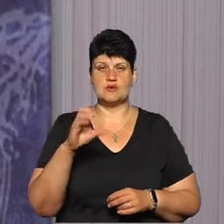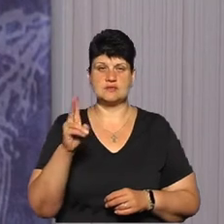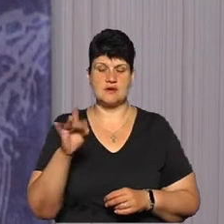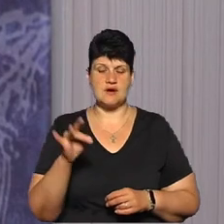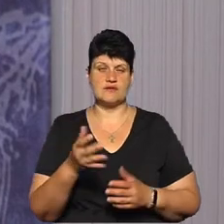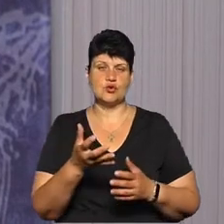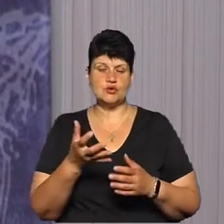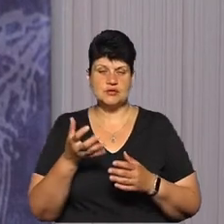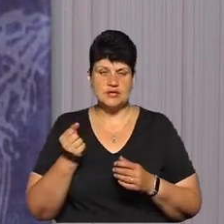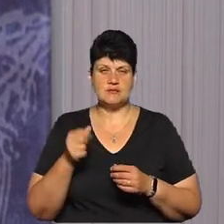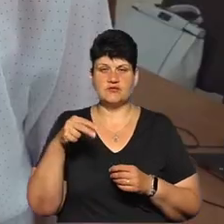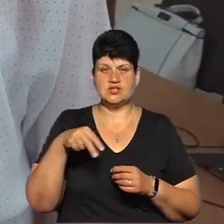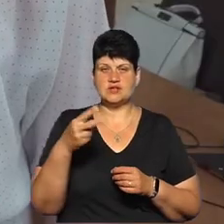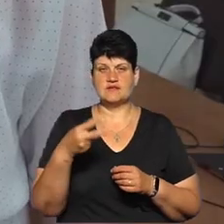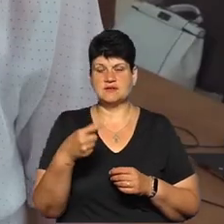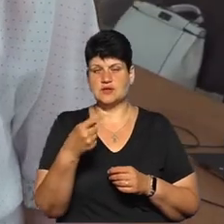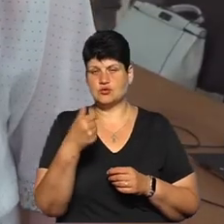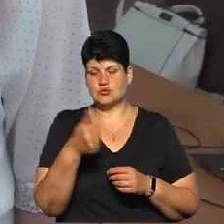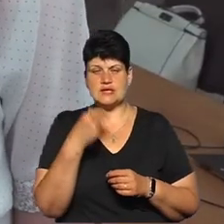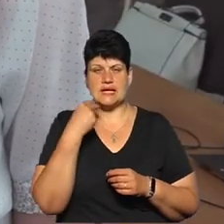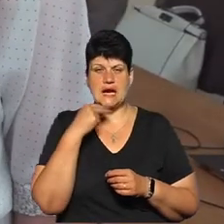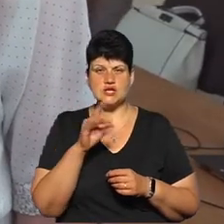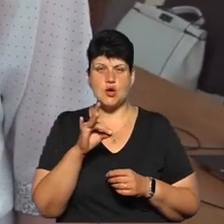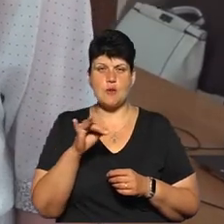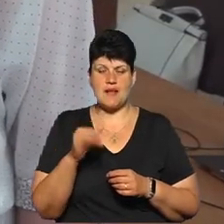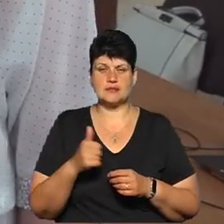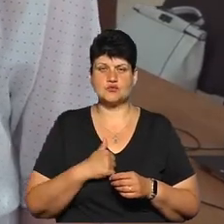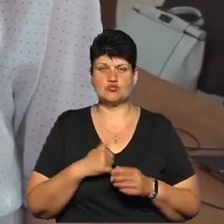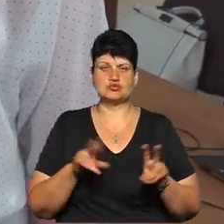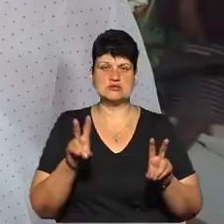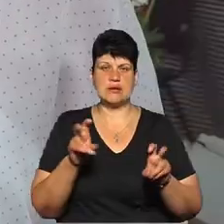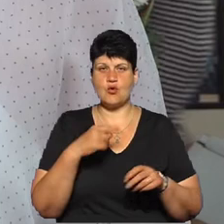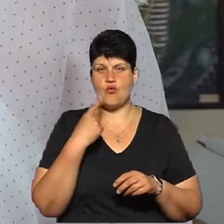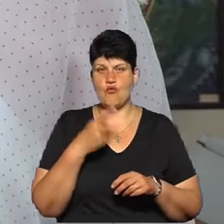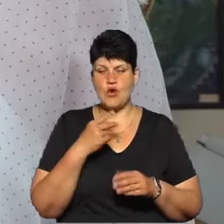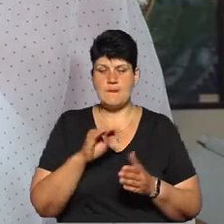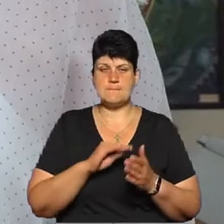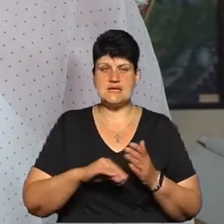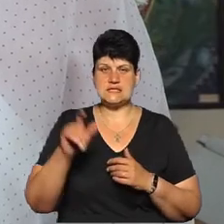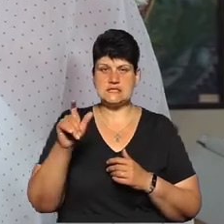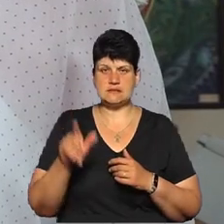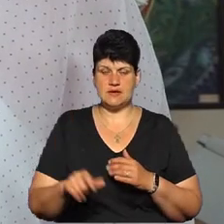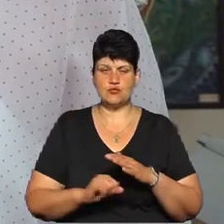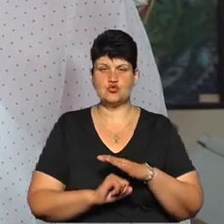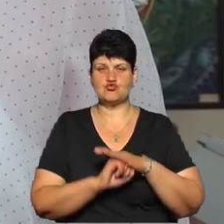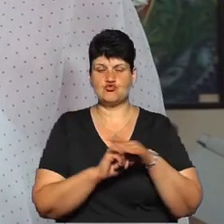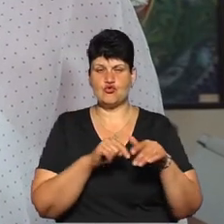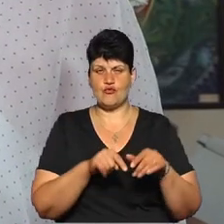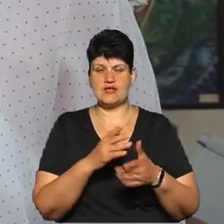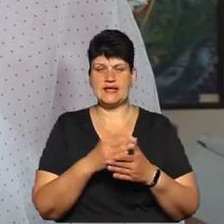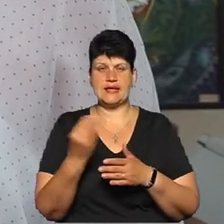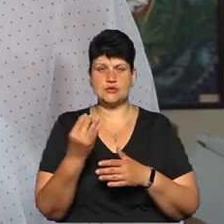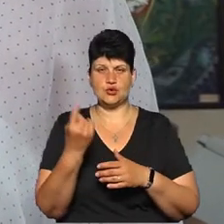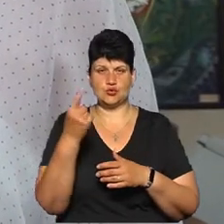слова 2021» як найкращий роман на воєнну тематику, розповідає письменниця. В основі цієї книги лежить історія однієї